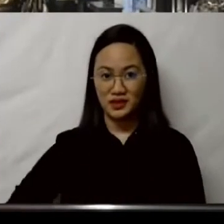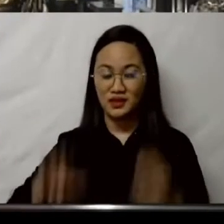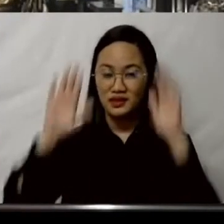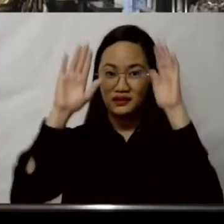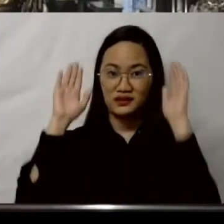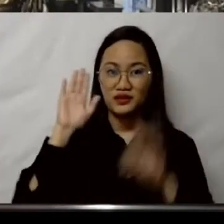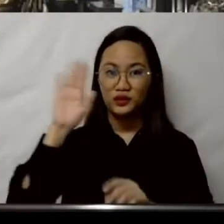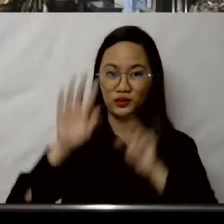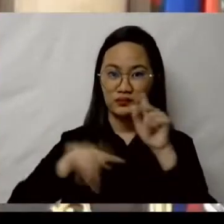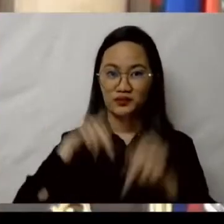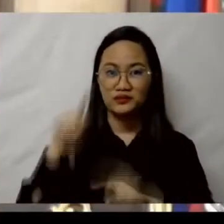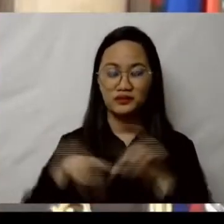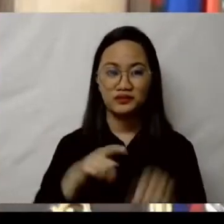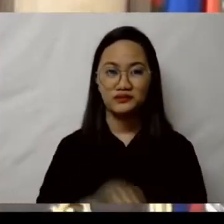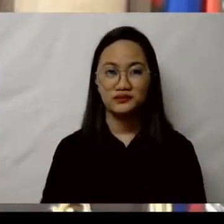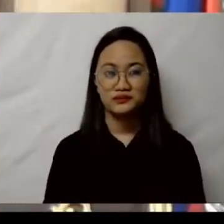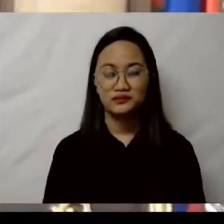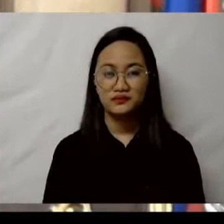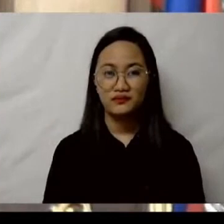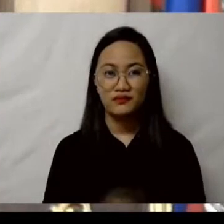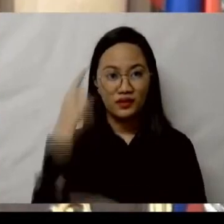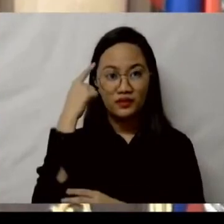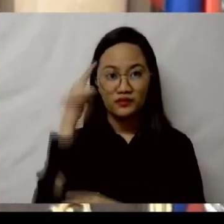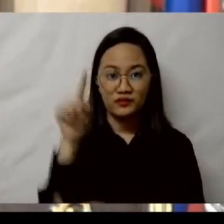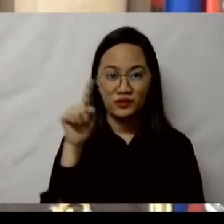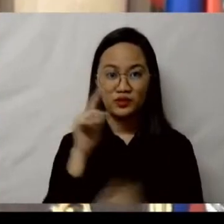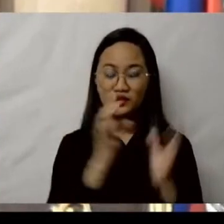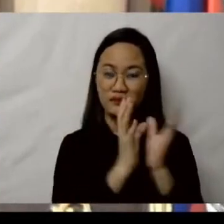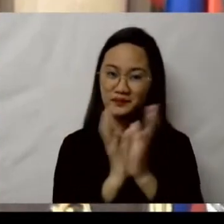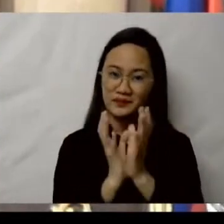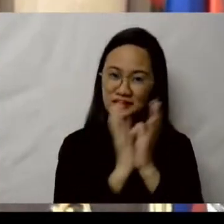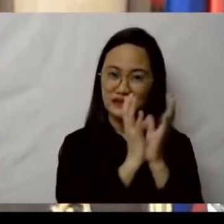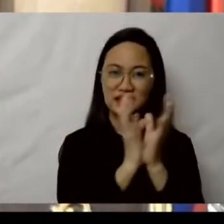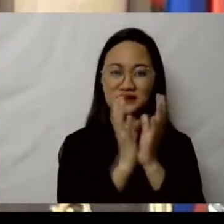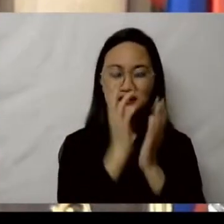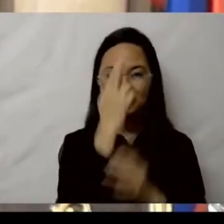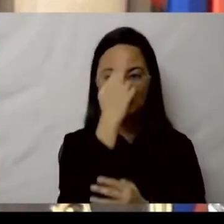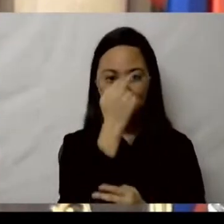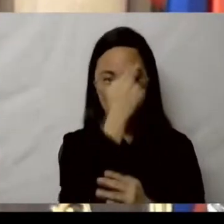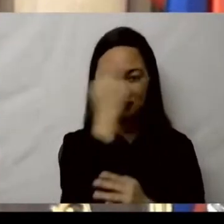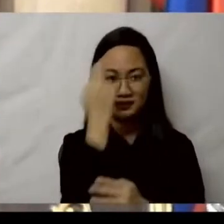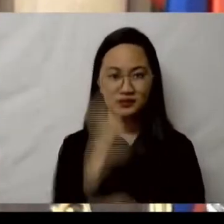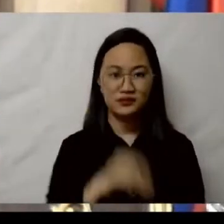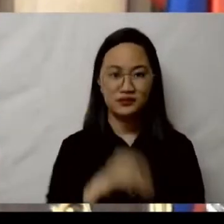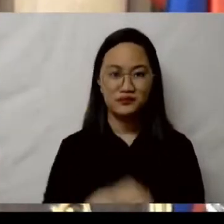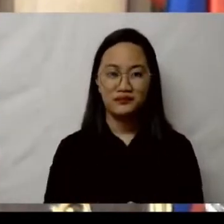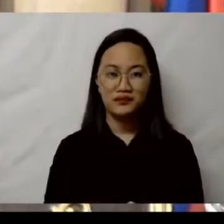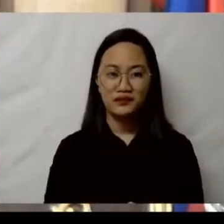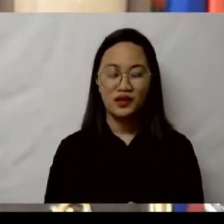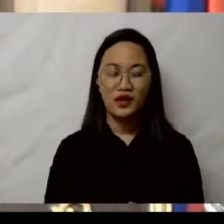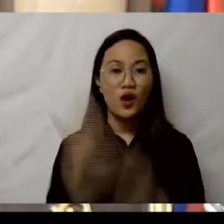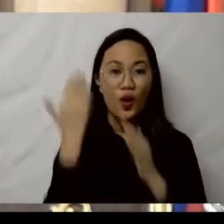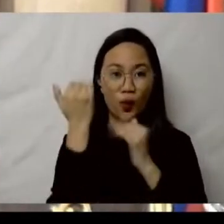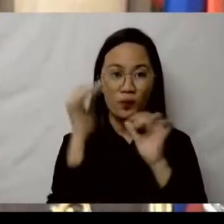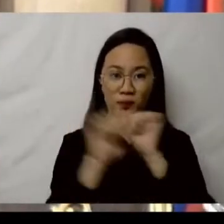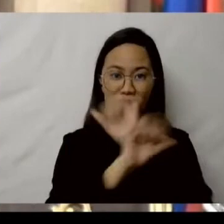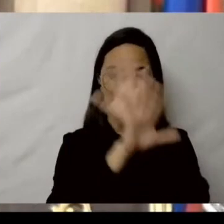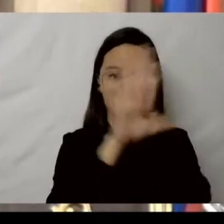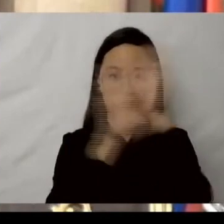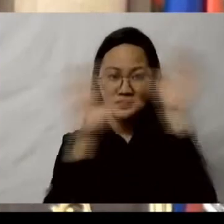bayan. Para sa sambayan ng Kristiyano, maging malinaw at epektibong tanda nawa